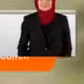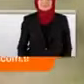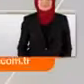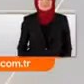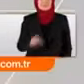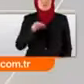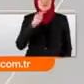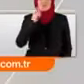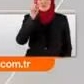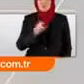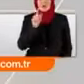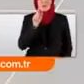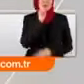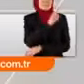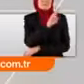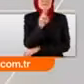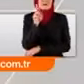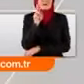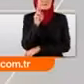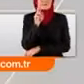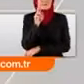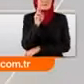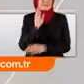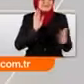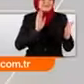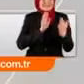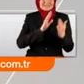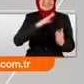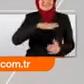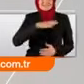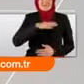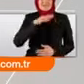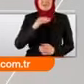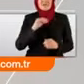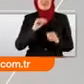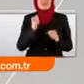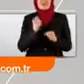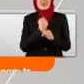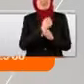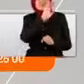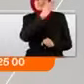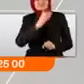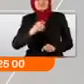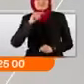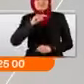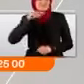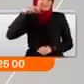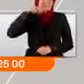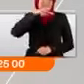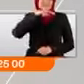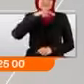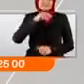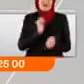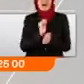pumpul Karademir manzarayı daha net izleyebilmek için dağlık alanda Uçurumun Kenarına kadar ilerledi aile fertleri